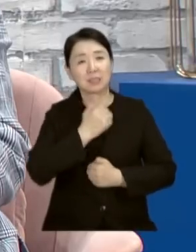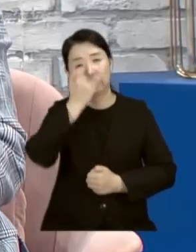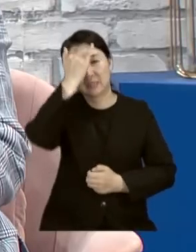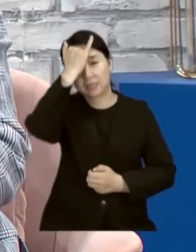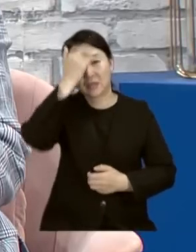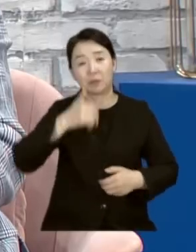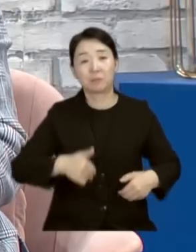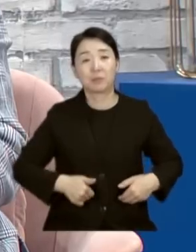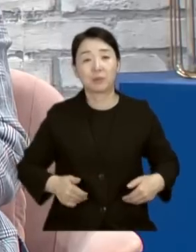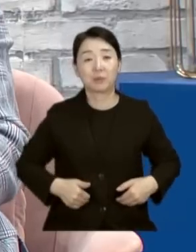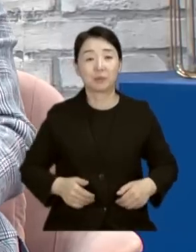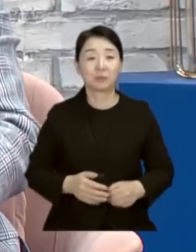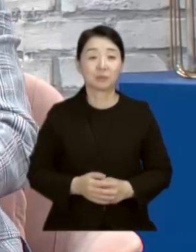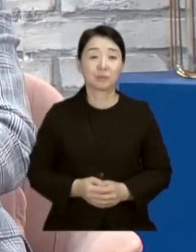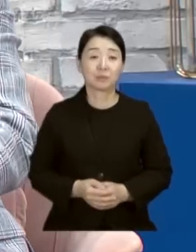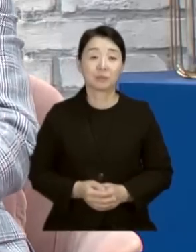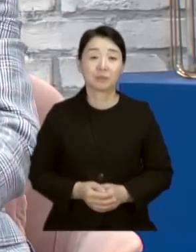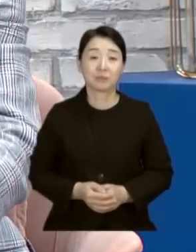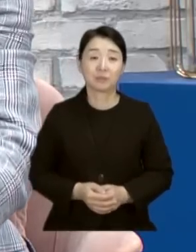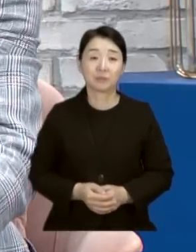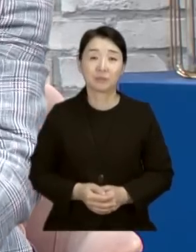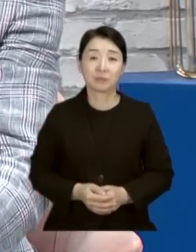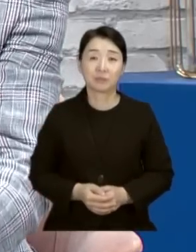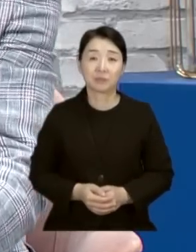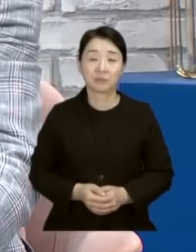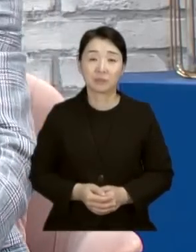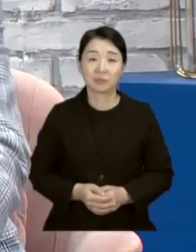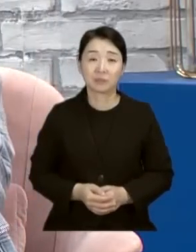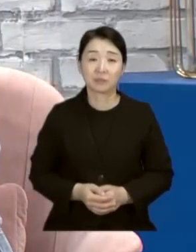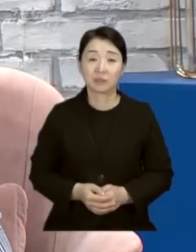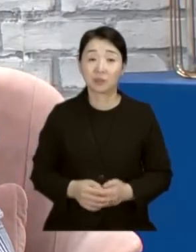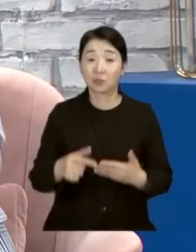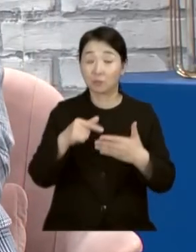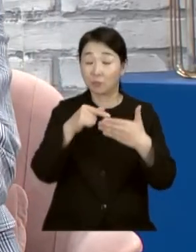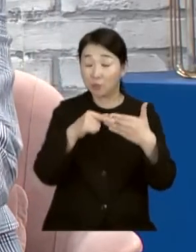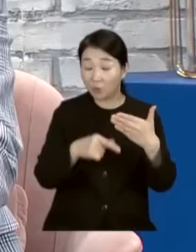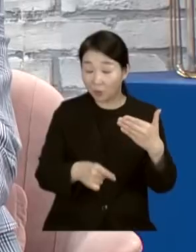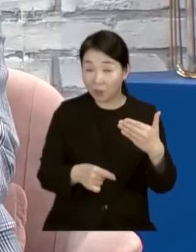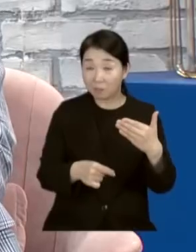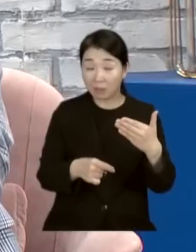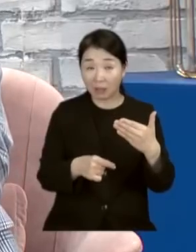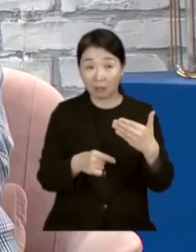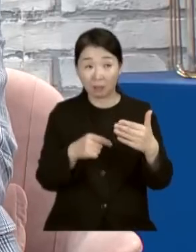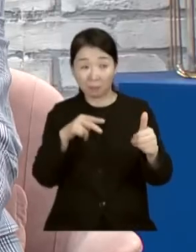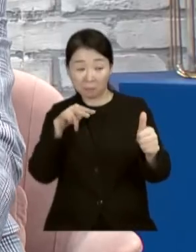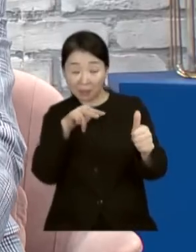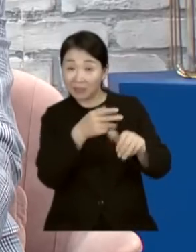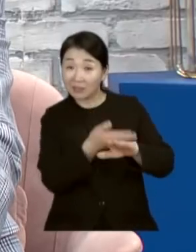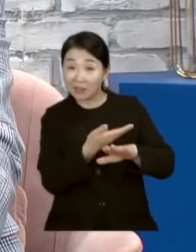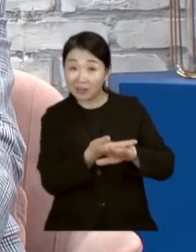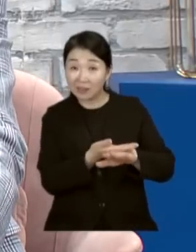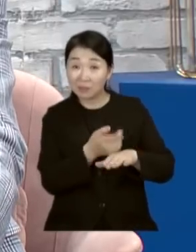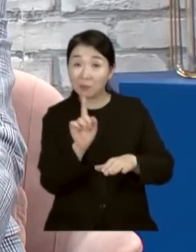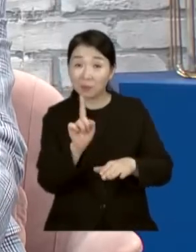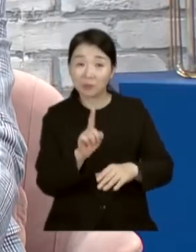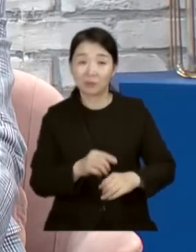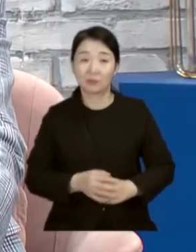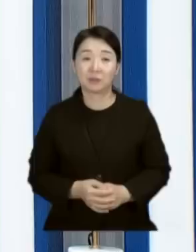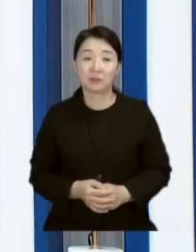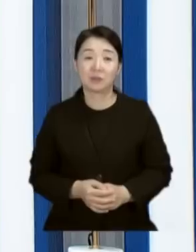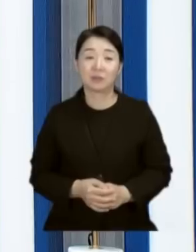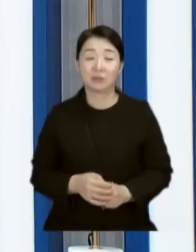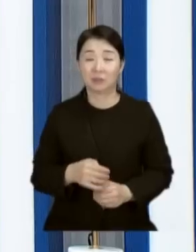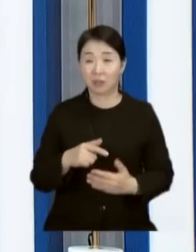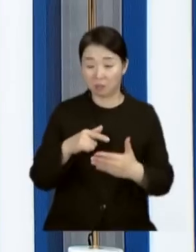안에 지킬 건 지켜줘야 된다는 당연하지. 생각을 했었거든요. 네네. 그 프로그램으로 많은 사람들이 보는 시선도 달라졌죠.